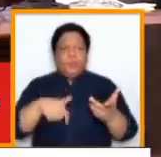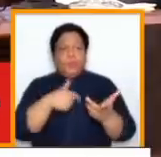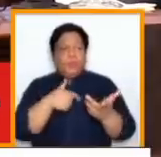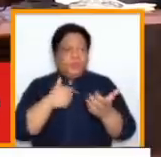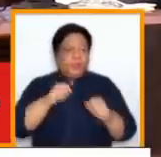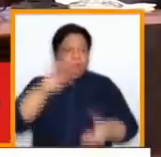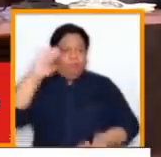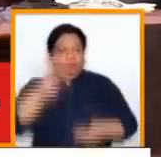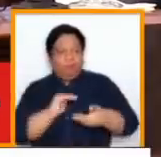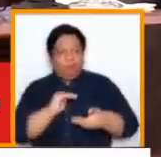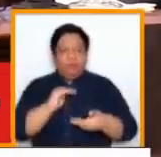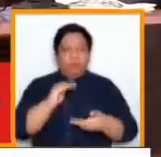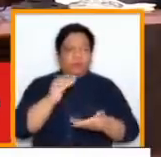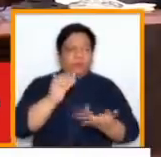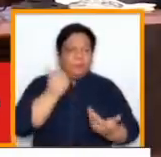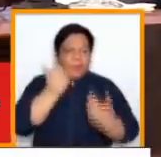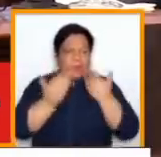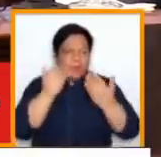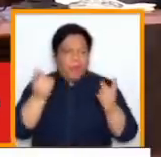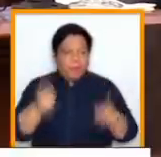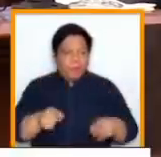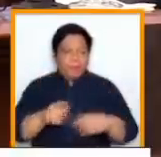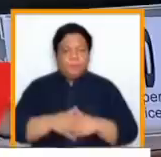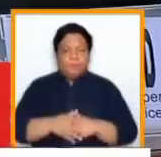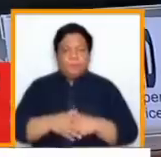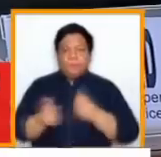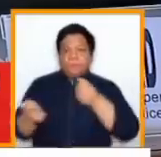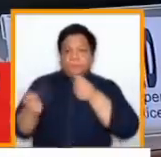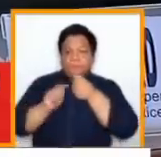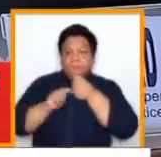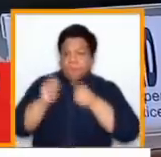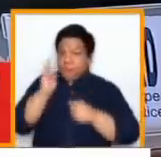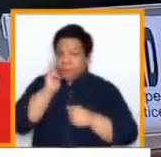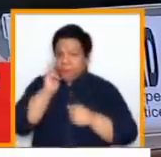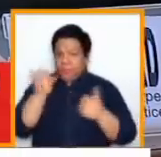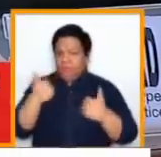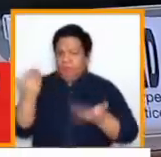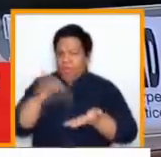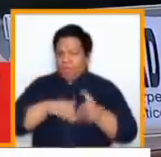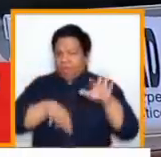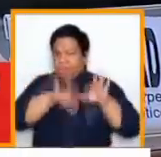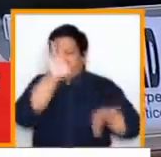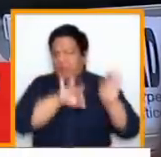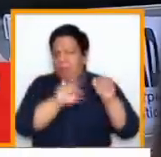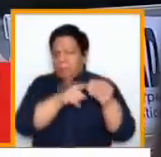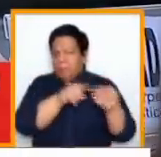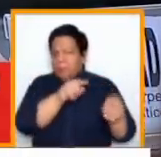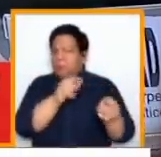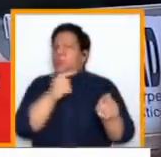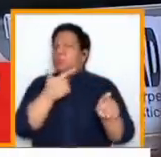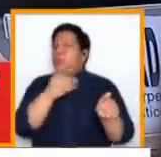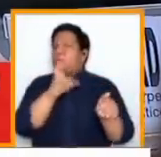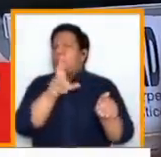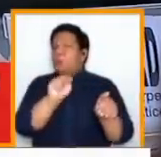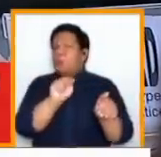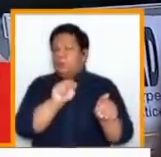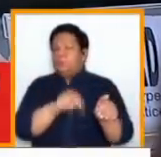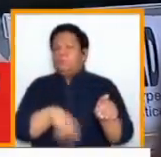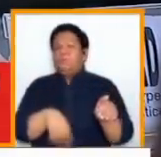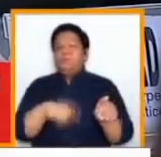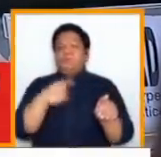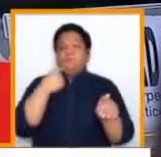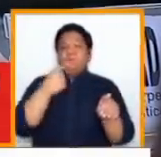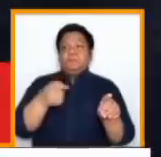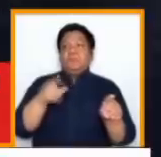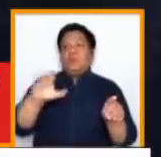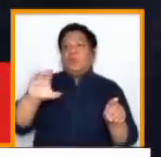mga bagong naungkot din ng Pangulo laban kay Senador Richard Gordon. Isang disallowance o bahaging hindi pinayagan ng COA sa mga transaksyon sa mga ahensya